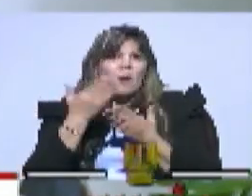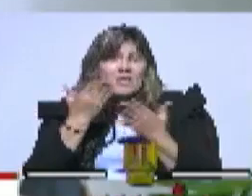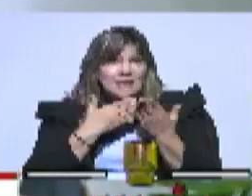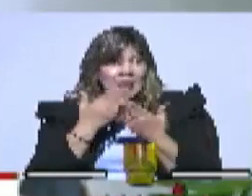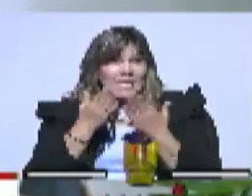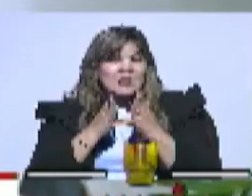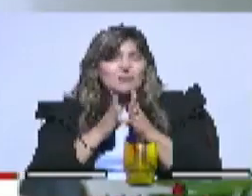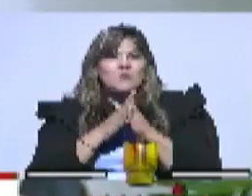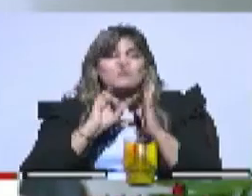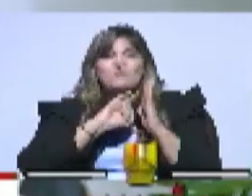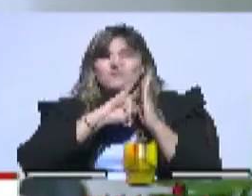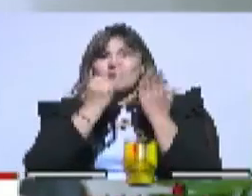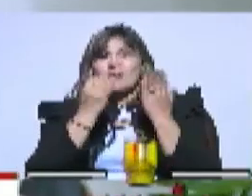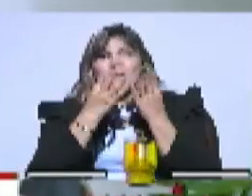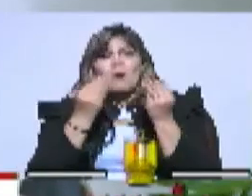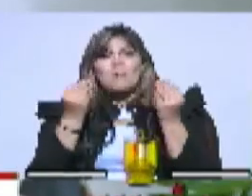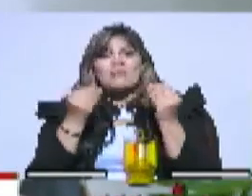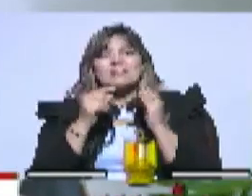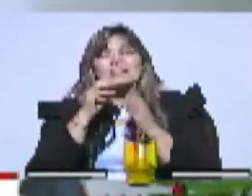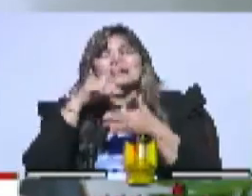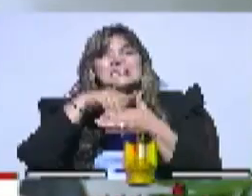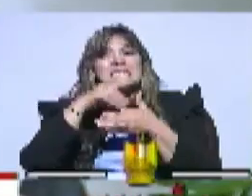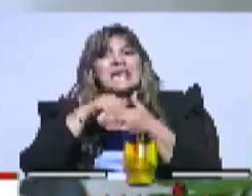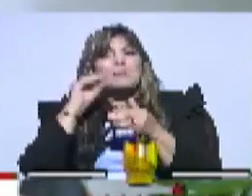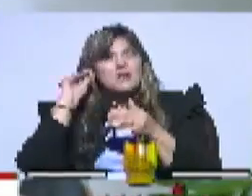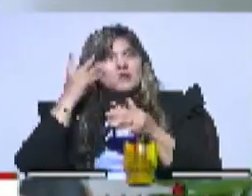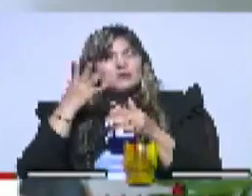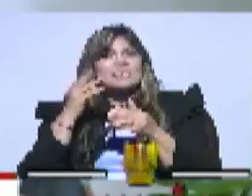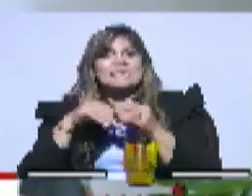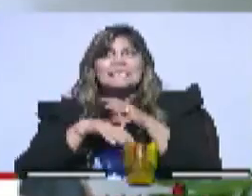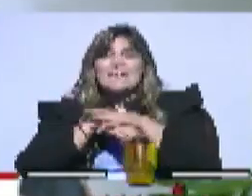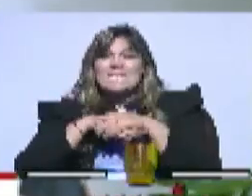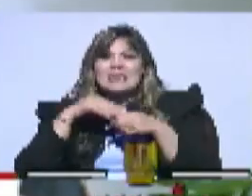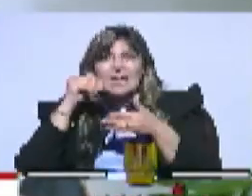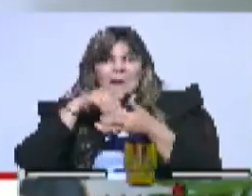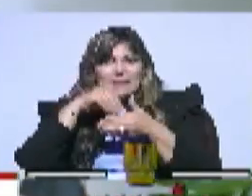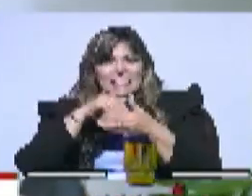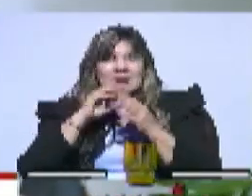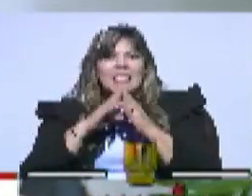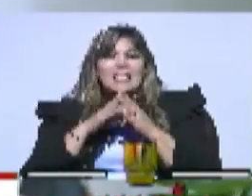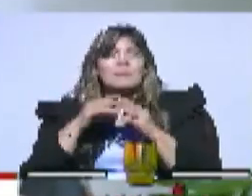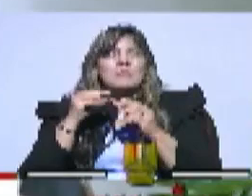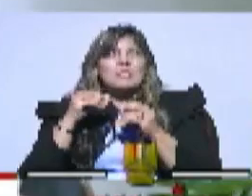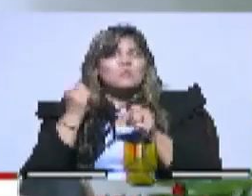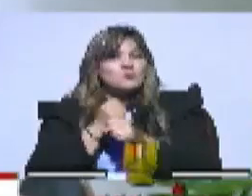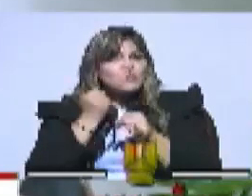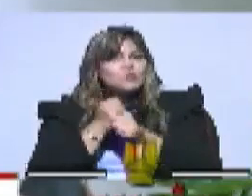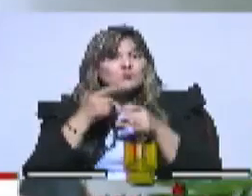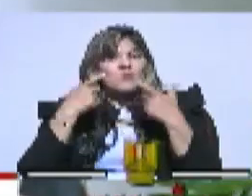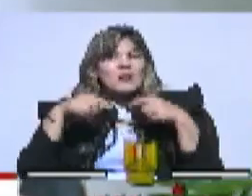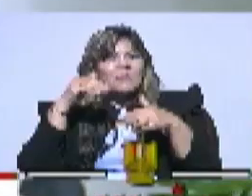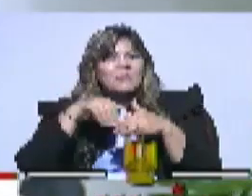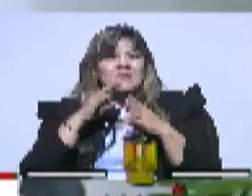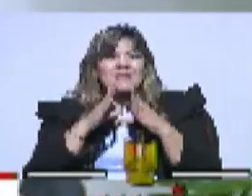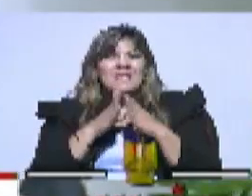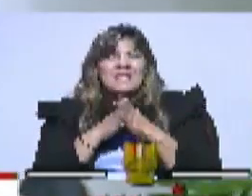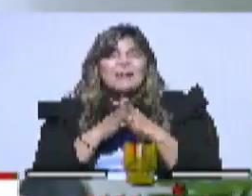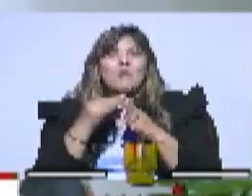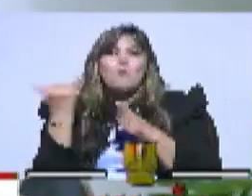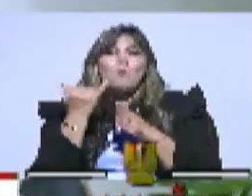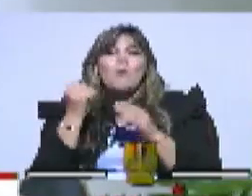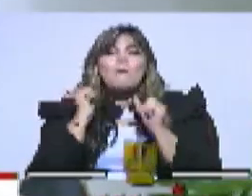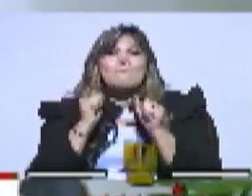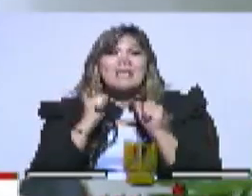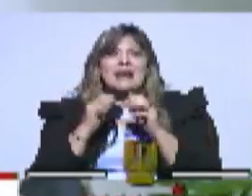الخاصة بالعملية الانتخابية وإزاي بتتم العملية الانتخابية ودور الهيئة الوطنية للانتخابات، حديث هام جدا